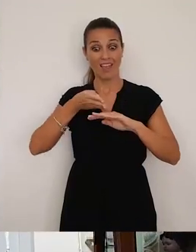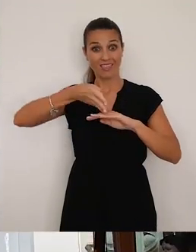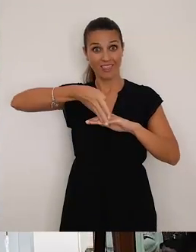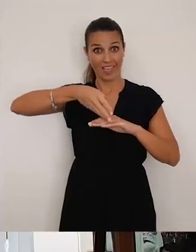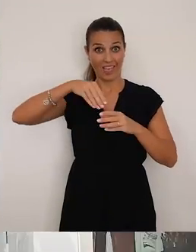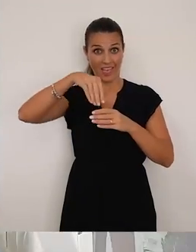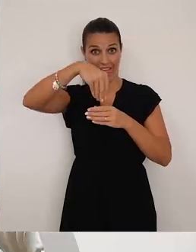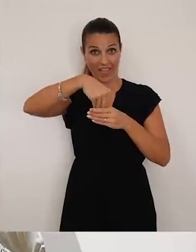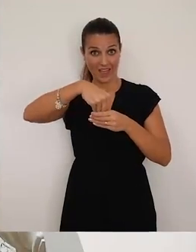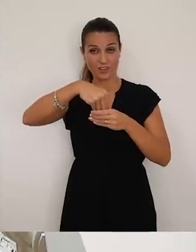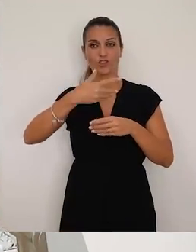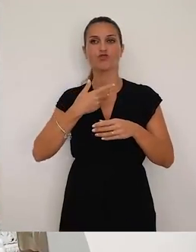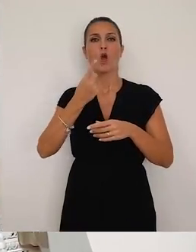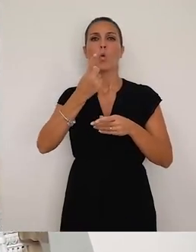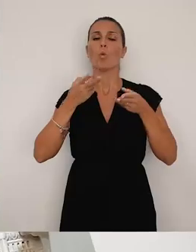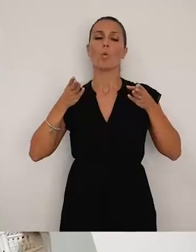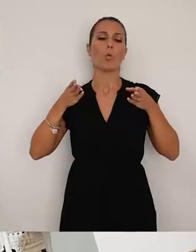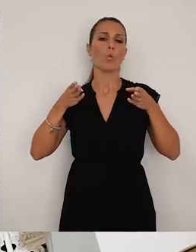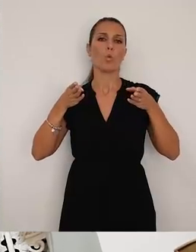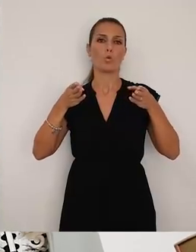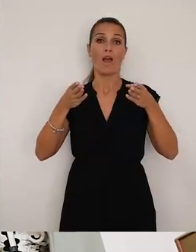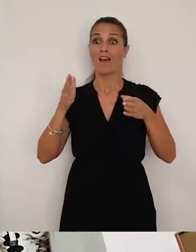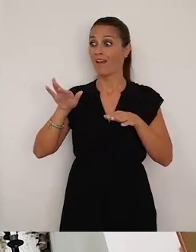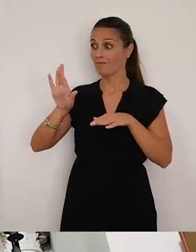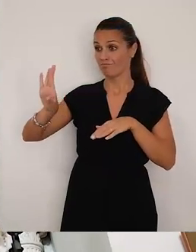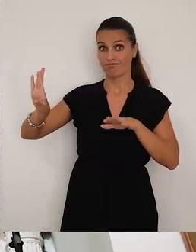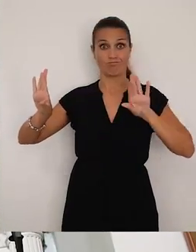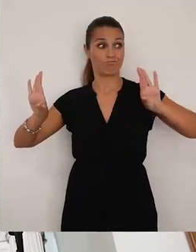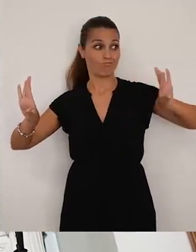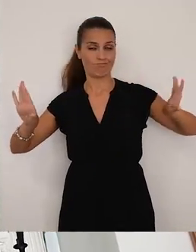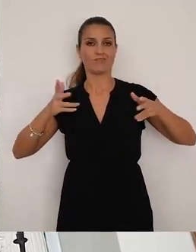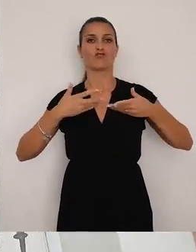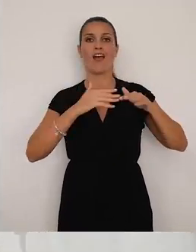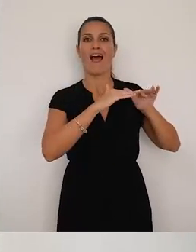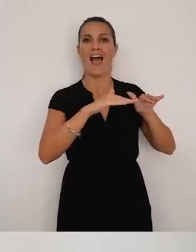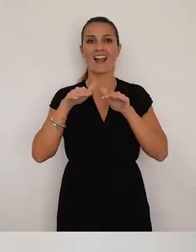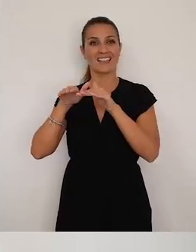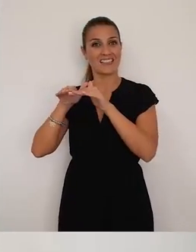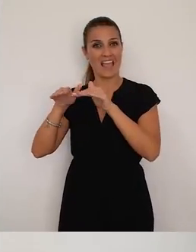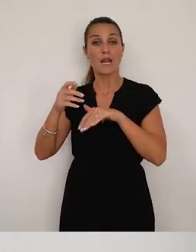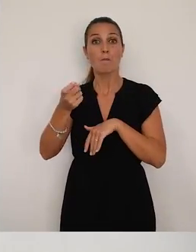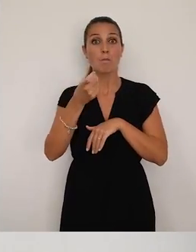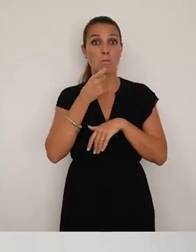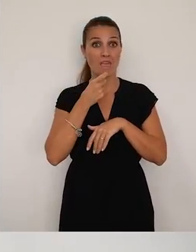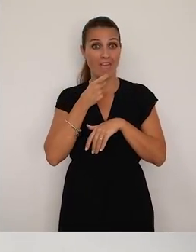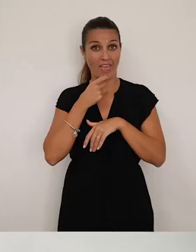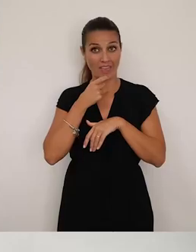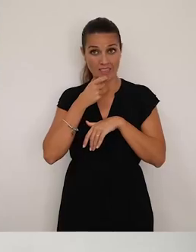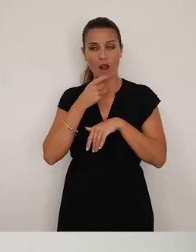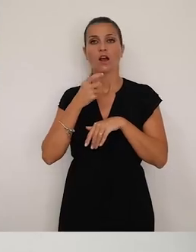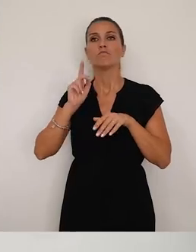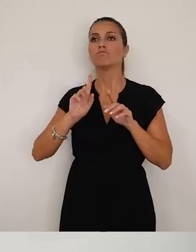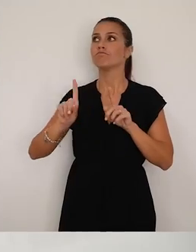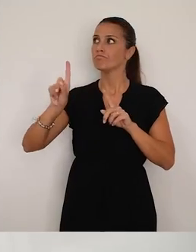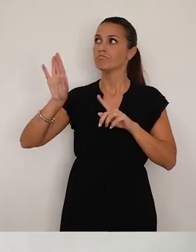L'interno dell'edificio si articola in una navata unica e sui lati fanno sfoggio gli altari in pietra, adornati con cura dalla devozione e